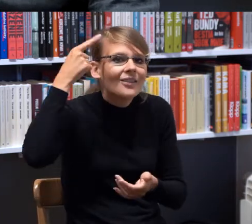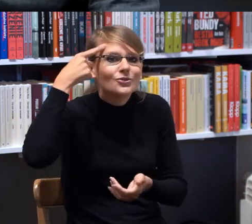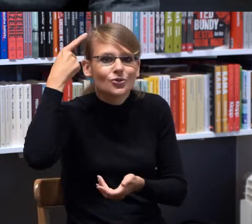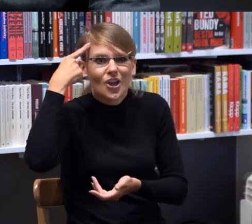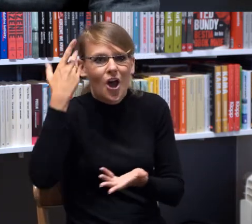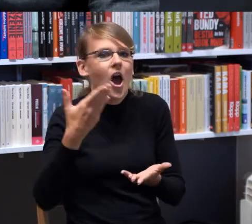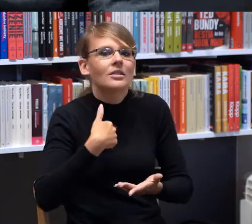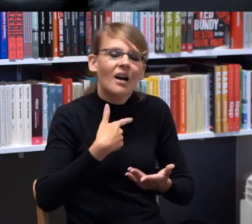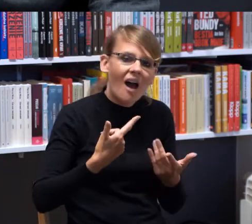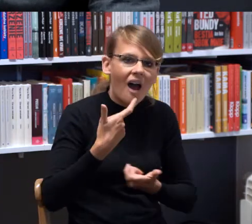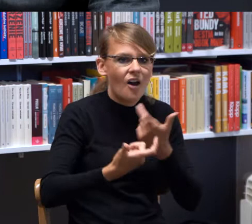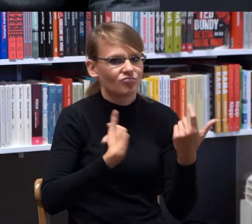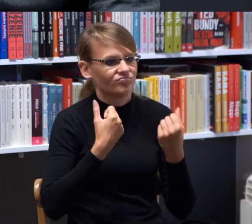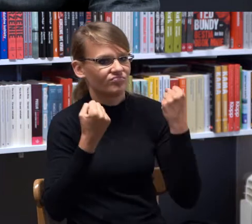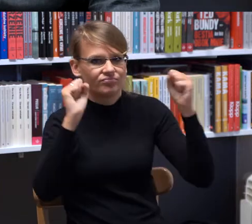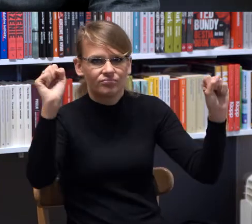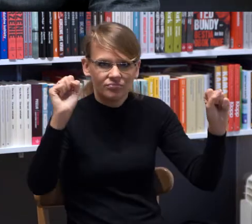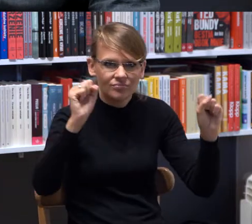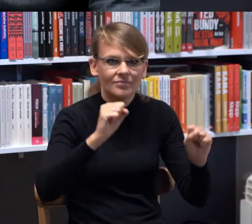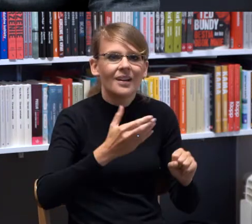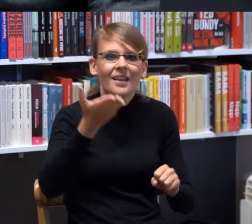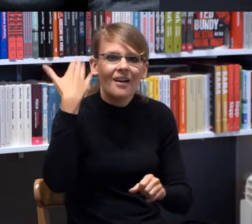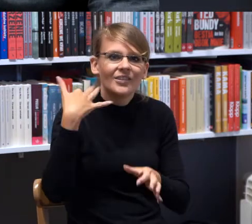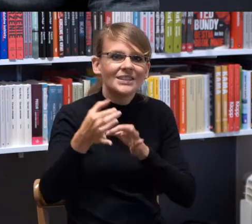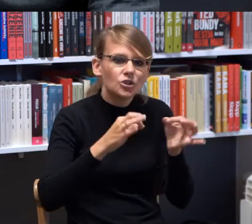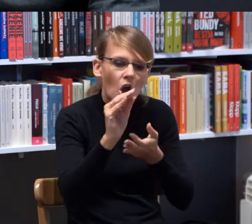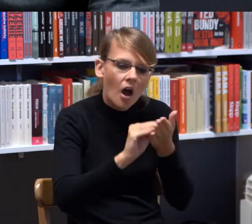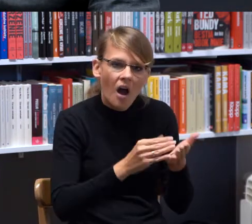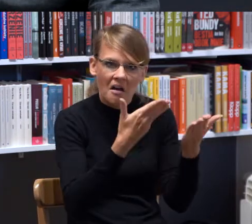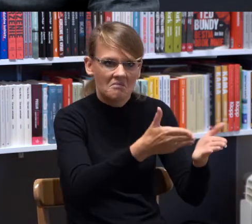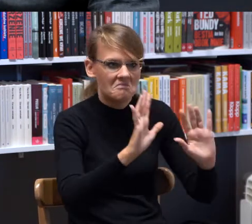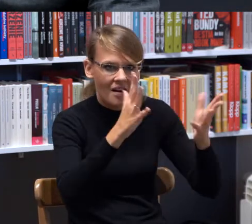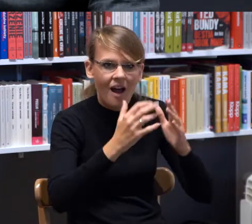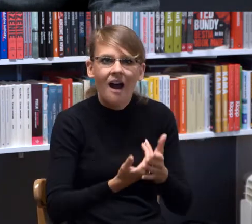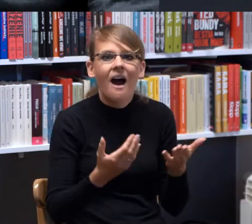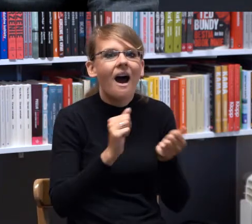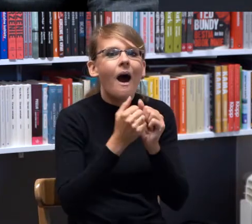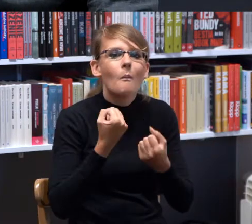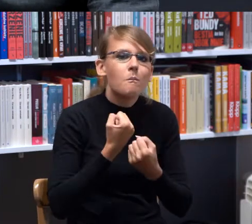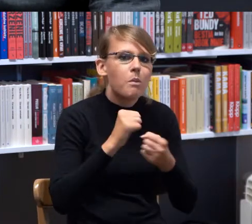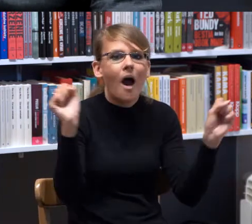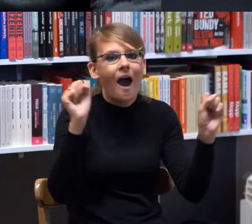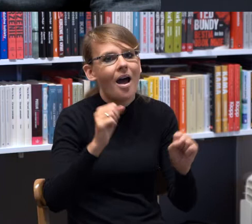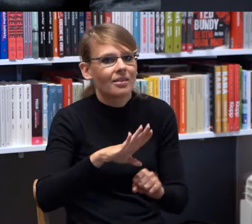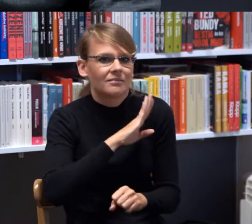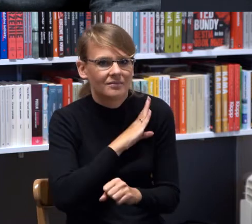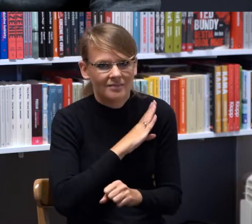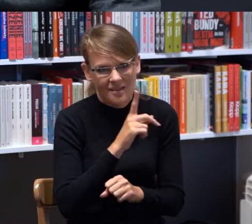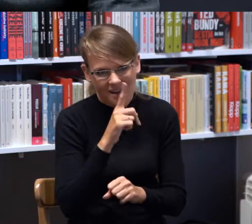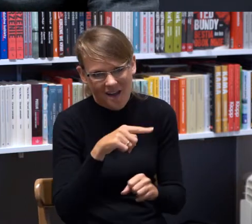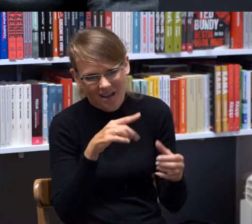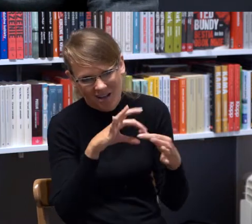czynem heroicznym, opiewanym przez historiografię, albo za taką śmierć bohatera w krzywym zwierciadle alkoholu. Ja myślę, że